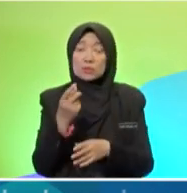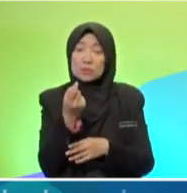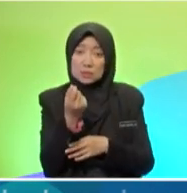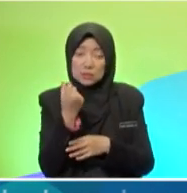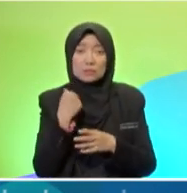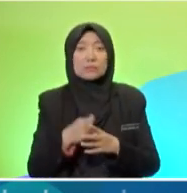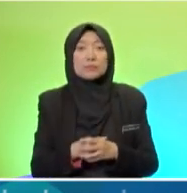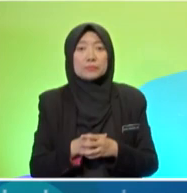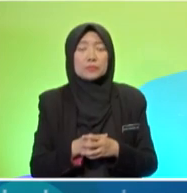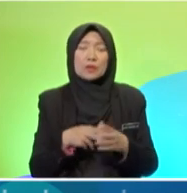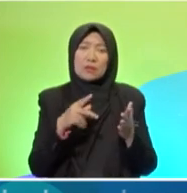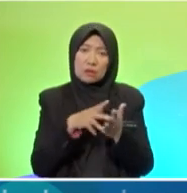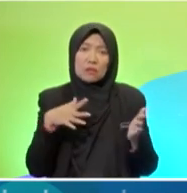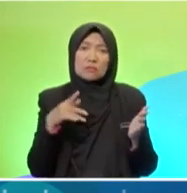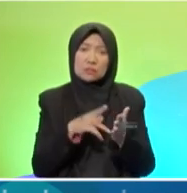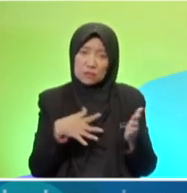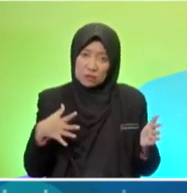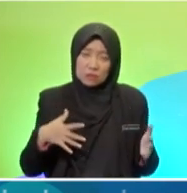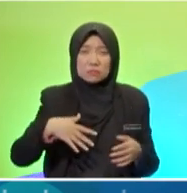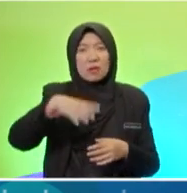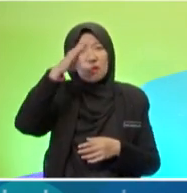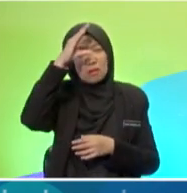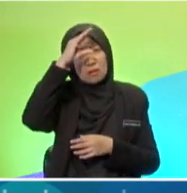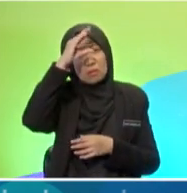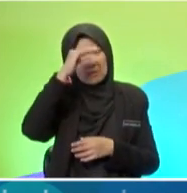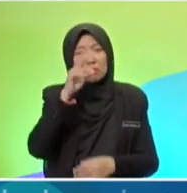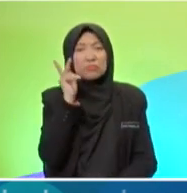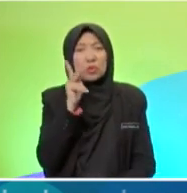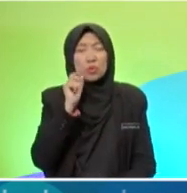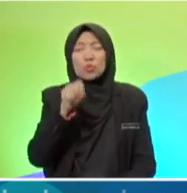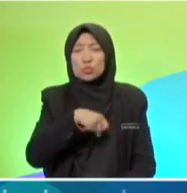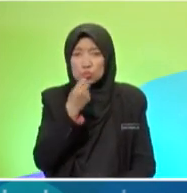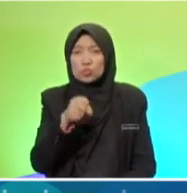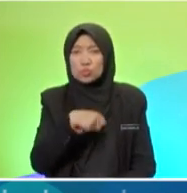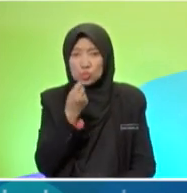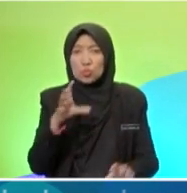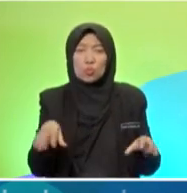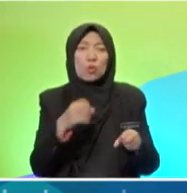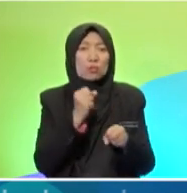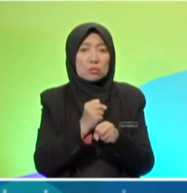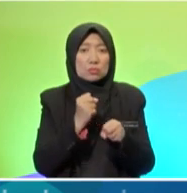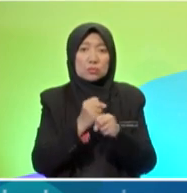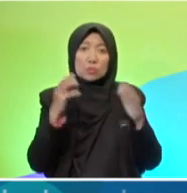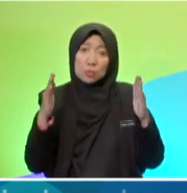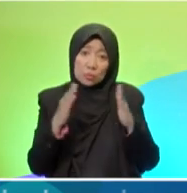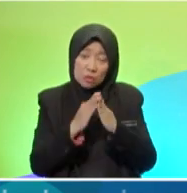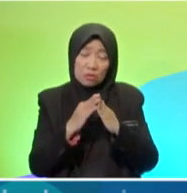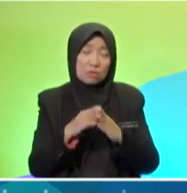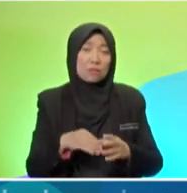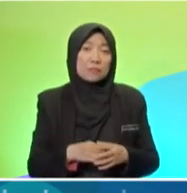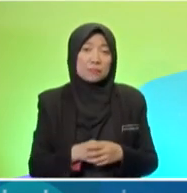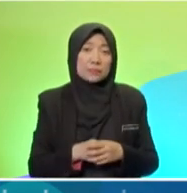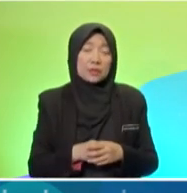Sebab kadang-kadang saya lihat abang dan kakak saya suruh saya buat kerja rumah jadi kalau saya